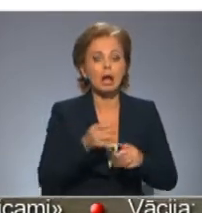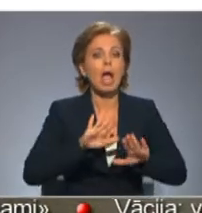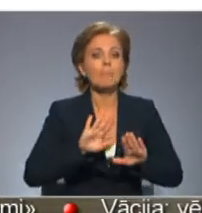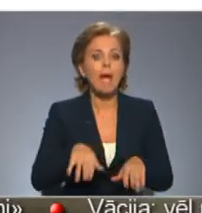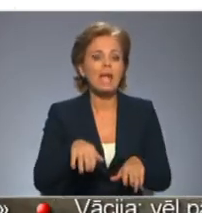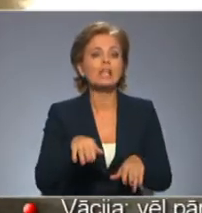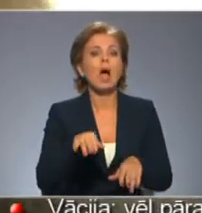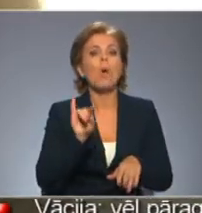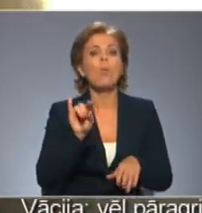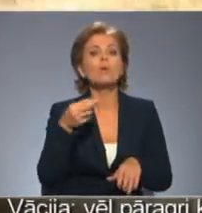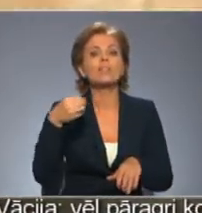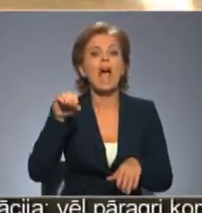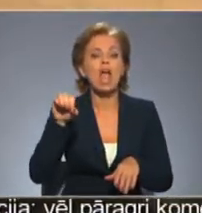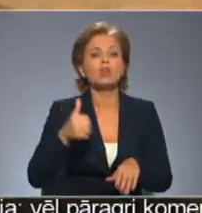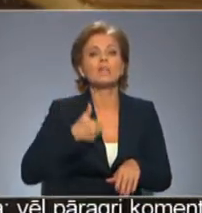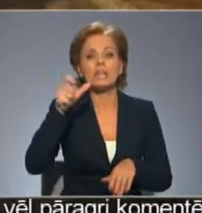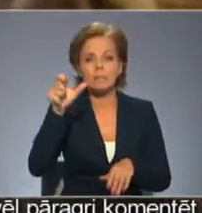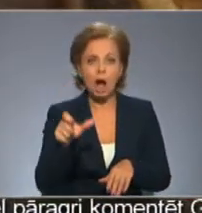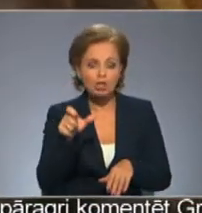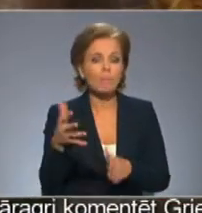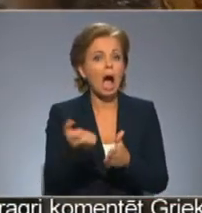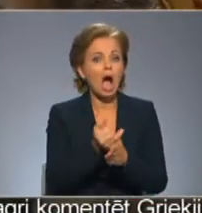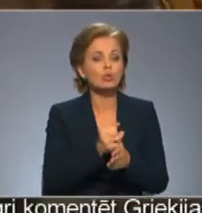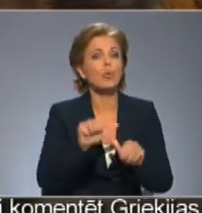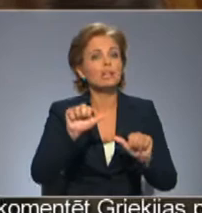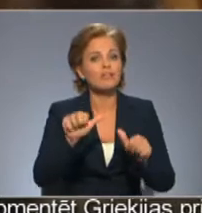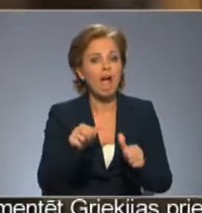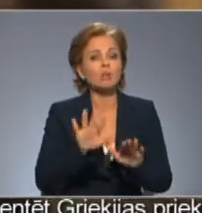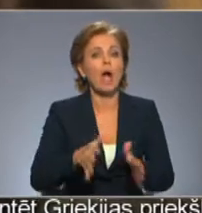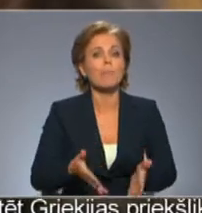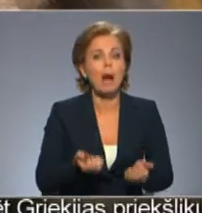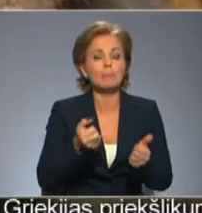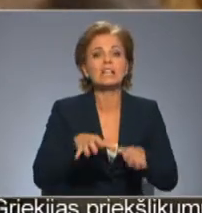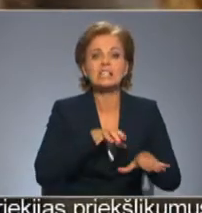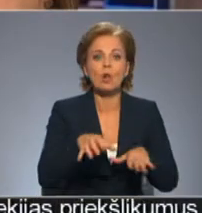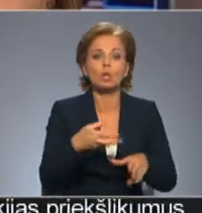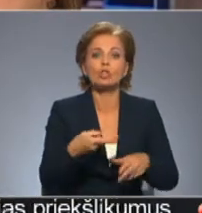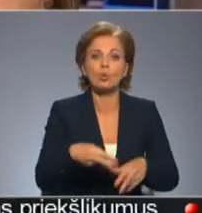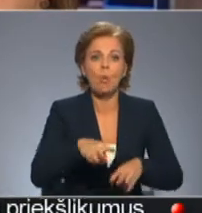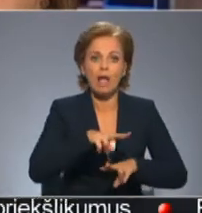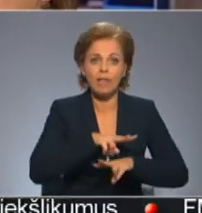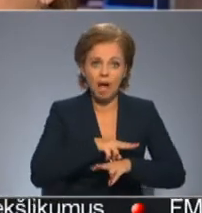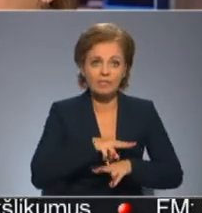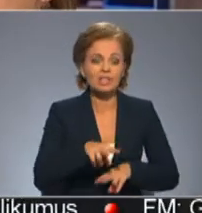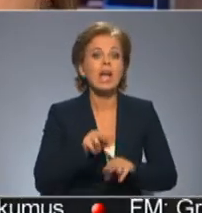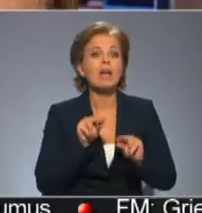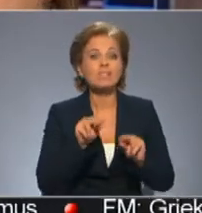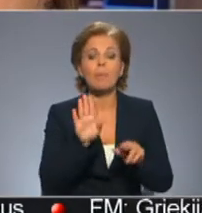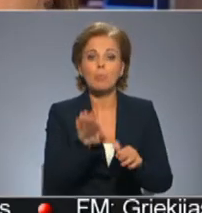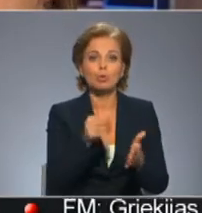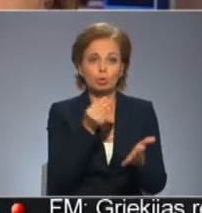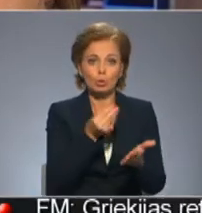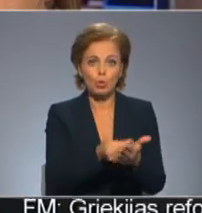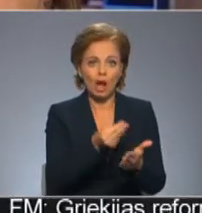ūdeļu īpašniekiem, kam bija jāatrod veids, kā paglābt dzīvniekus no nāves. Visticamāk, kad viņš tiks novērtēts